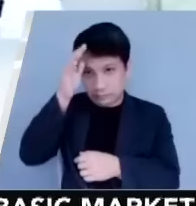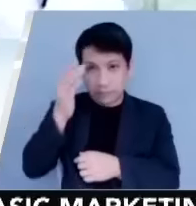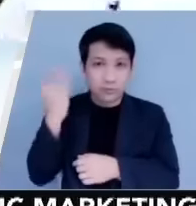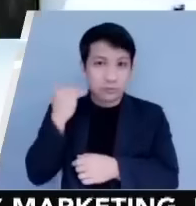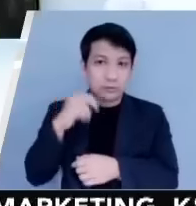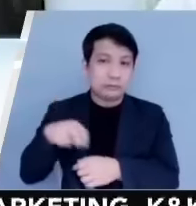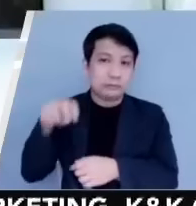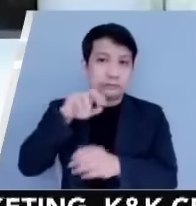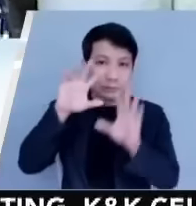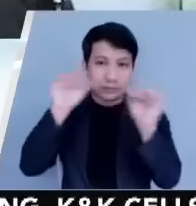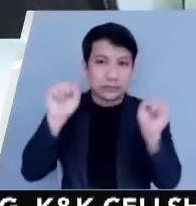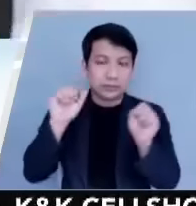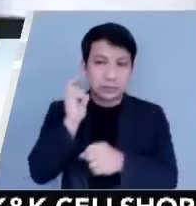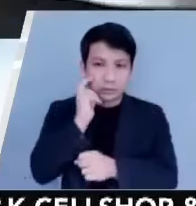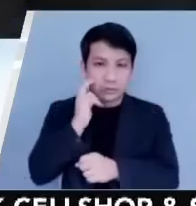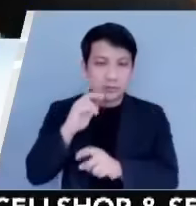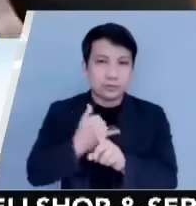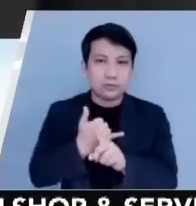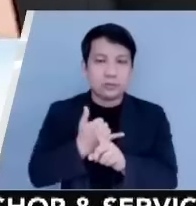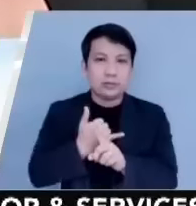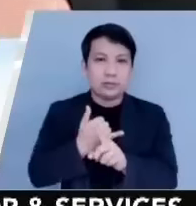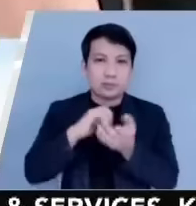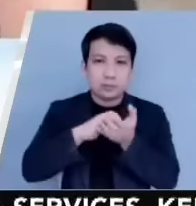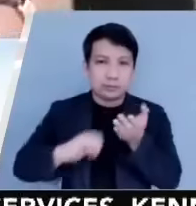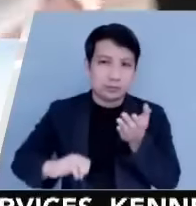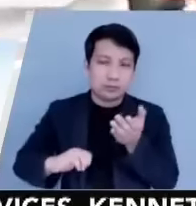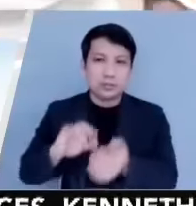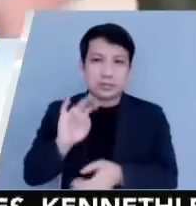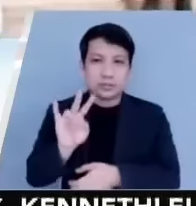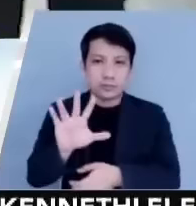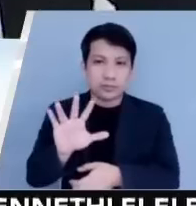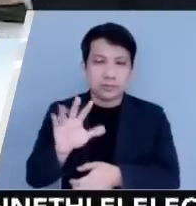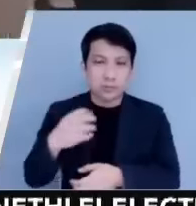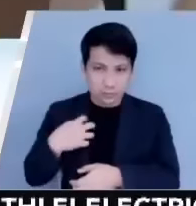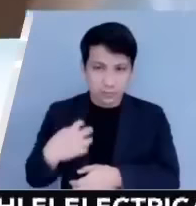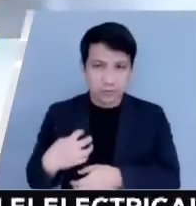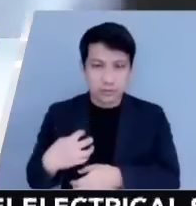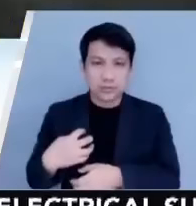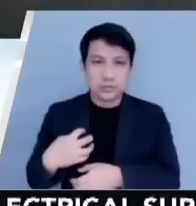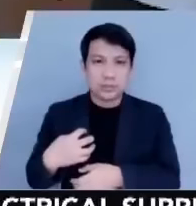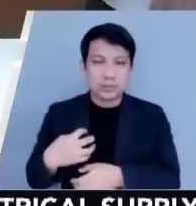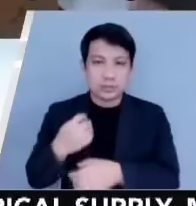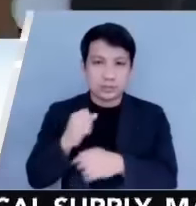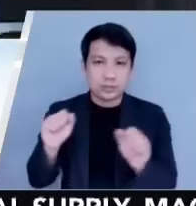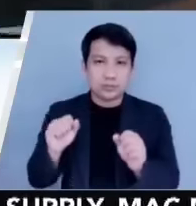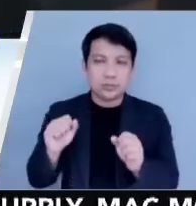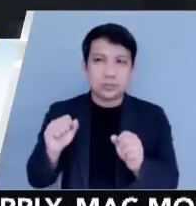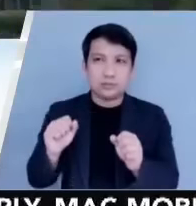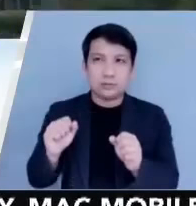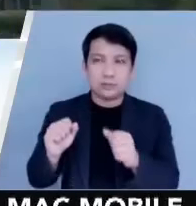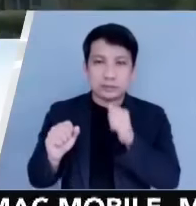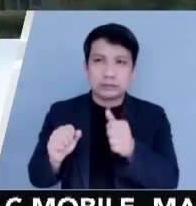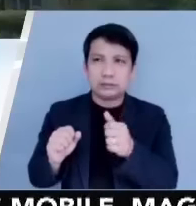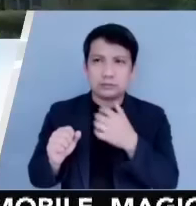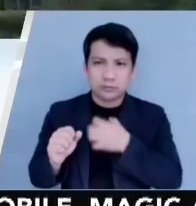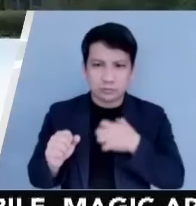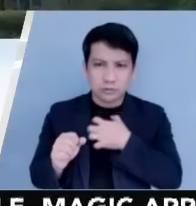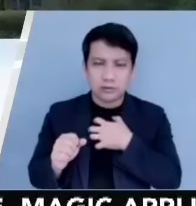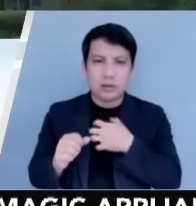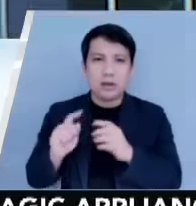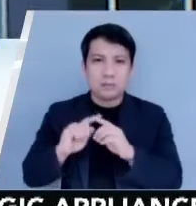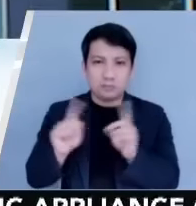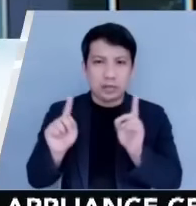ito nng July nitong taon tinanggal ang 75 na pulis na security ng bce bagay na kanyang inalmahan pero ang